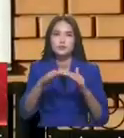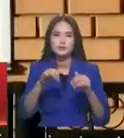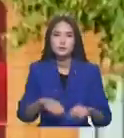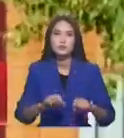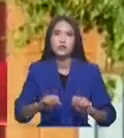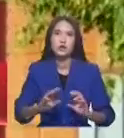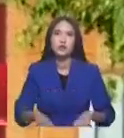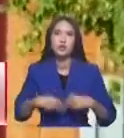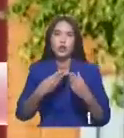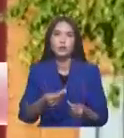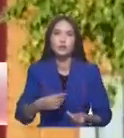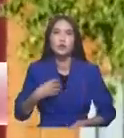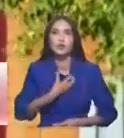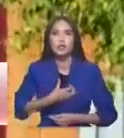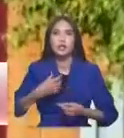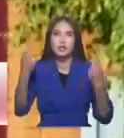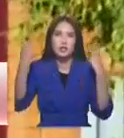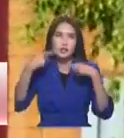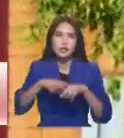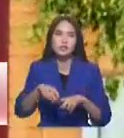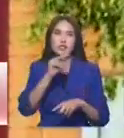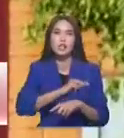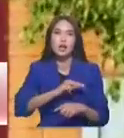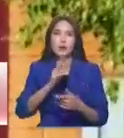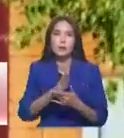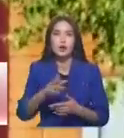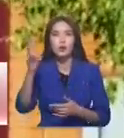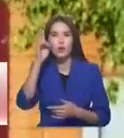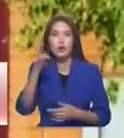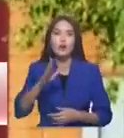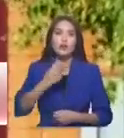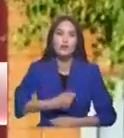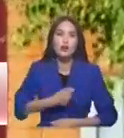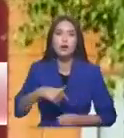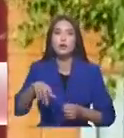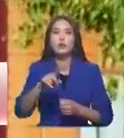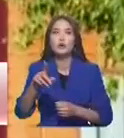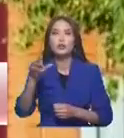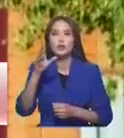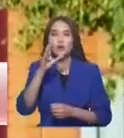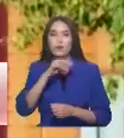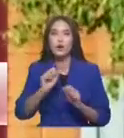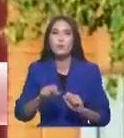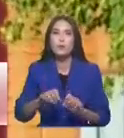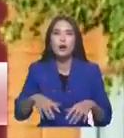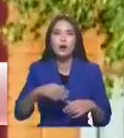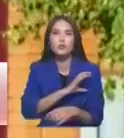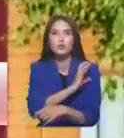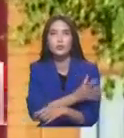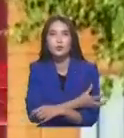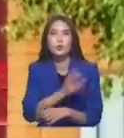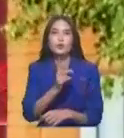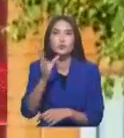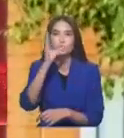все блага цивилизации, то есть туалет, ванная, плюс вот эти позволяющие мощность котельной